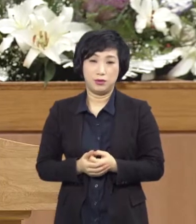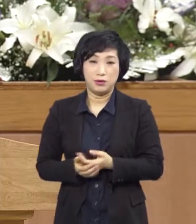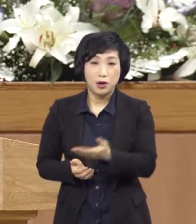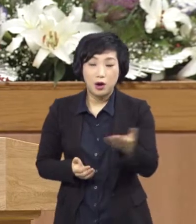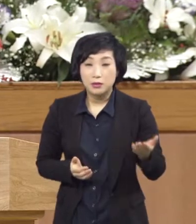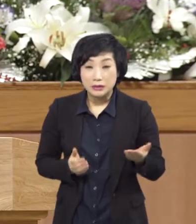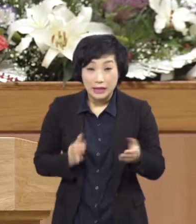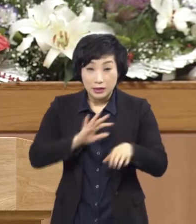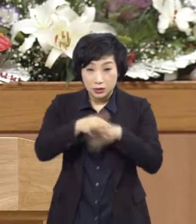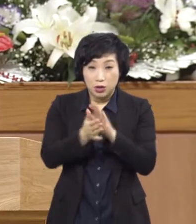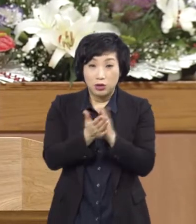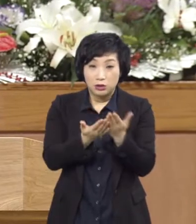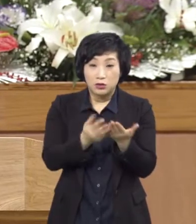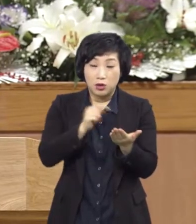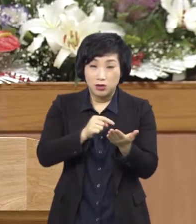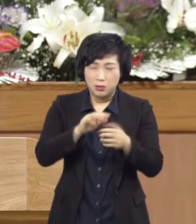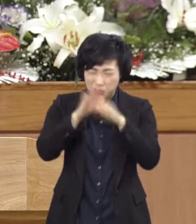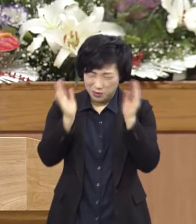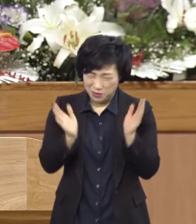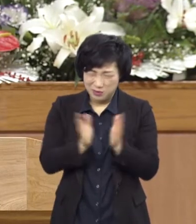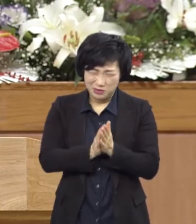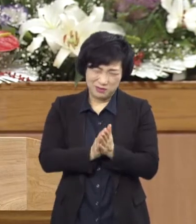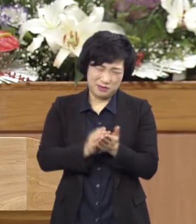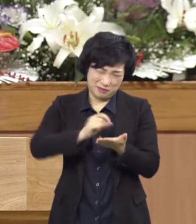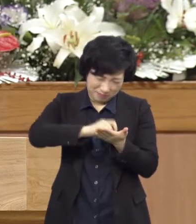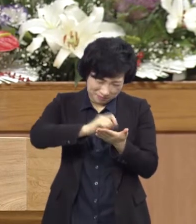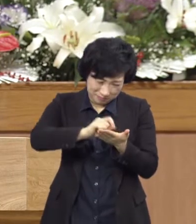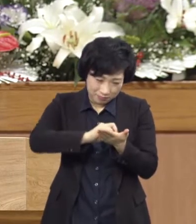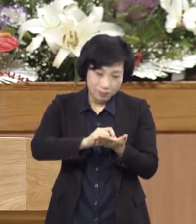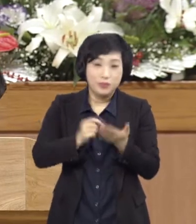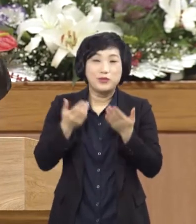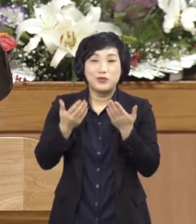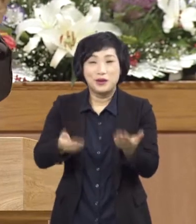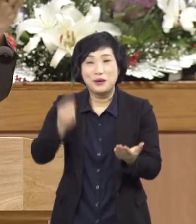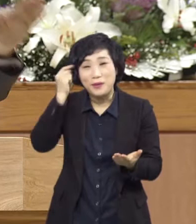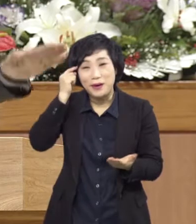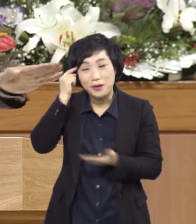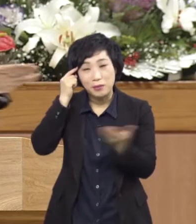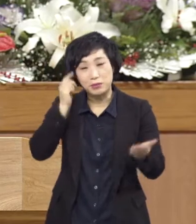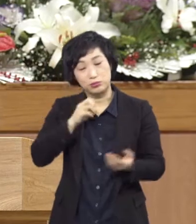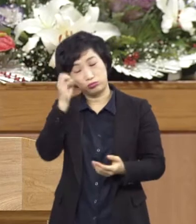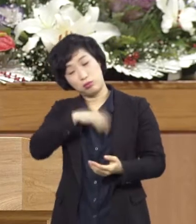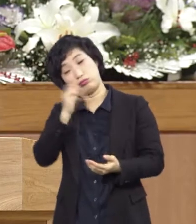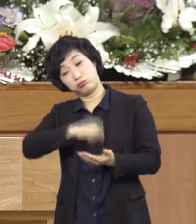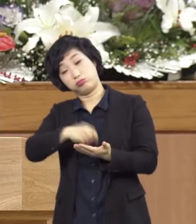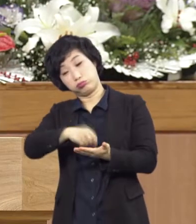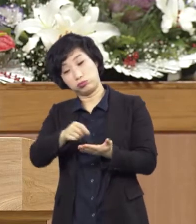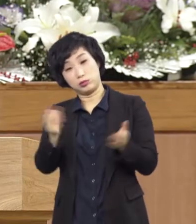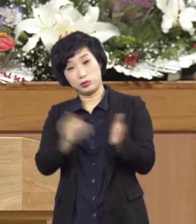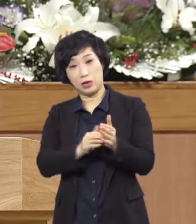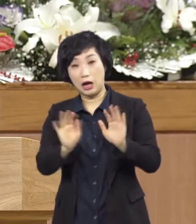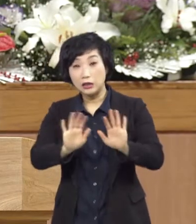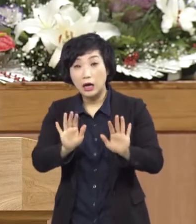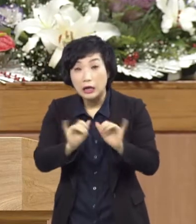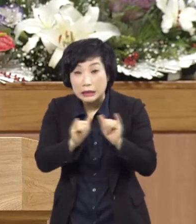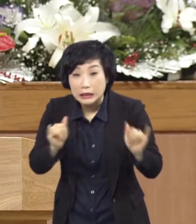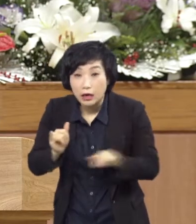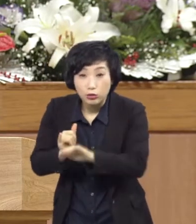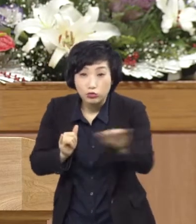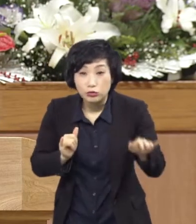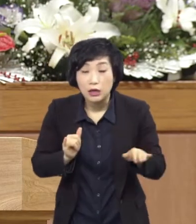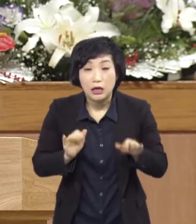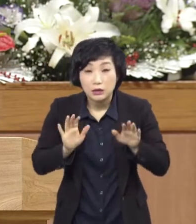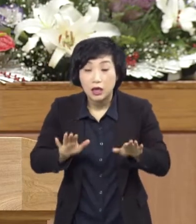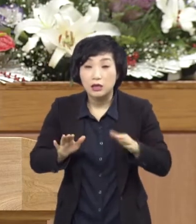이렇게 성경을 낱낱이 기록한 것은 그냥 기록한 것이 아니라 인간이